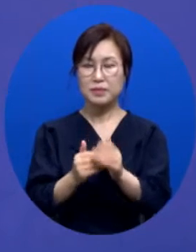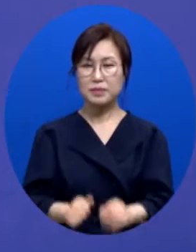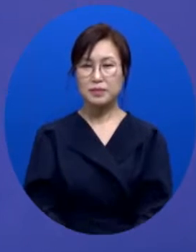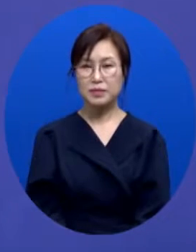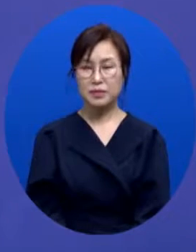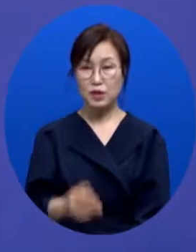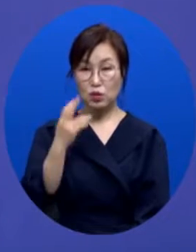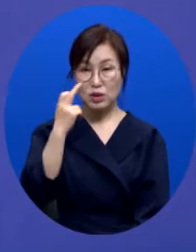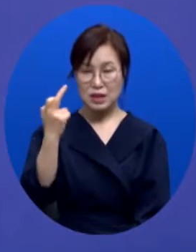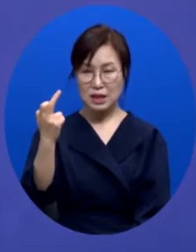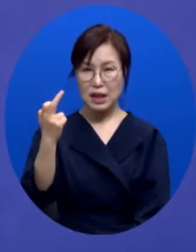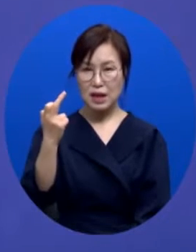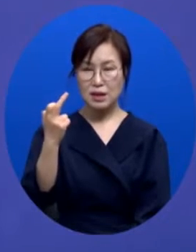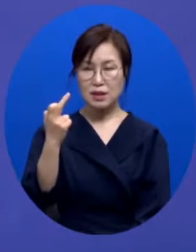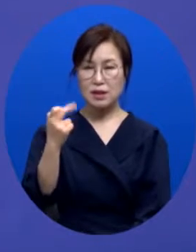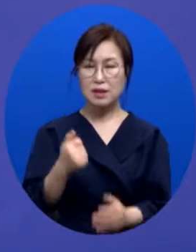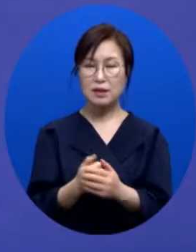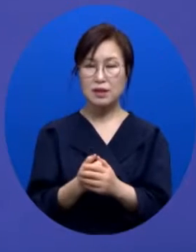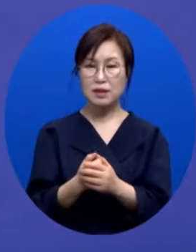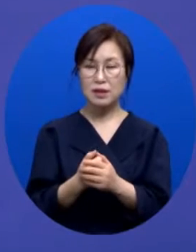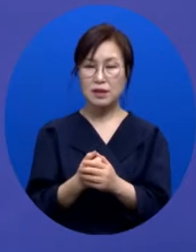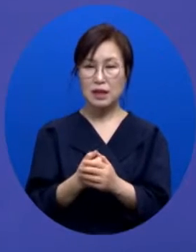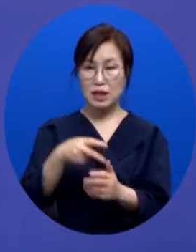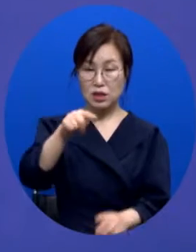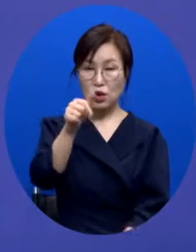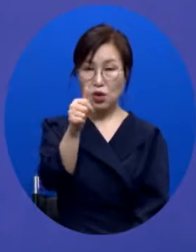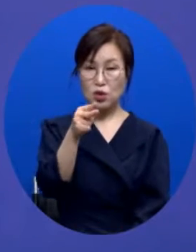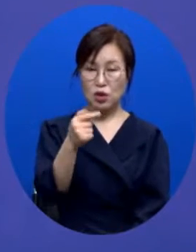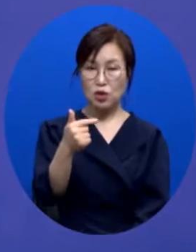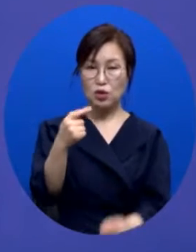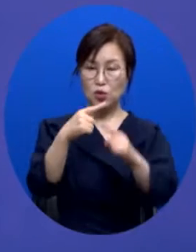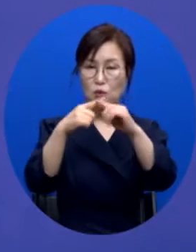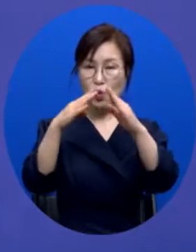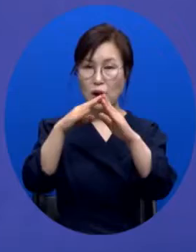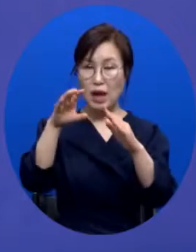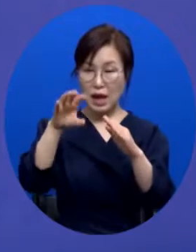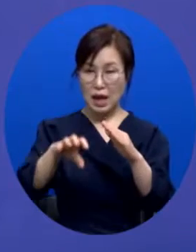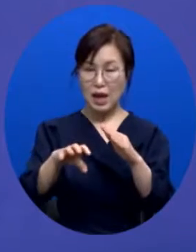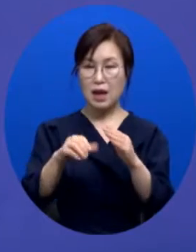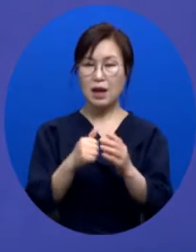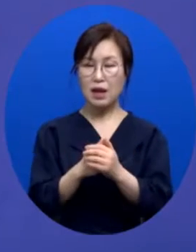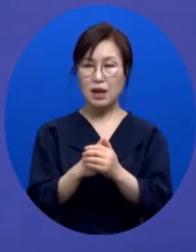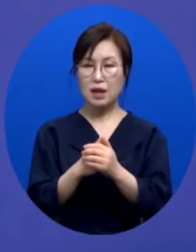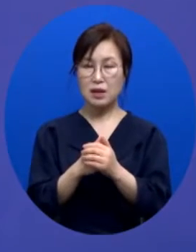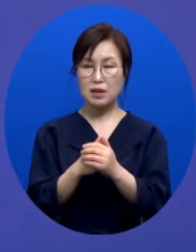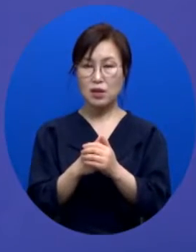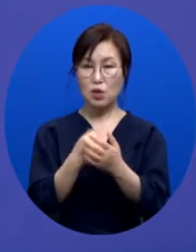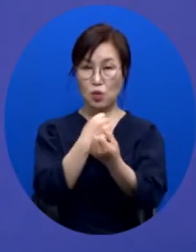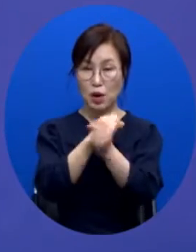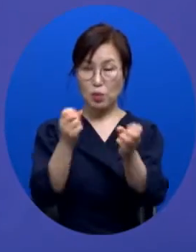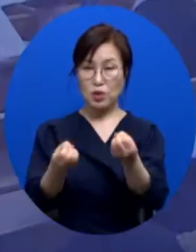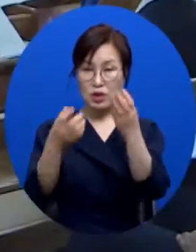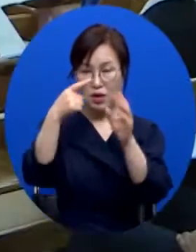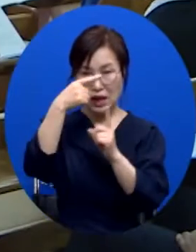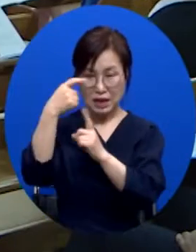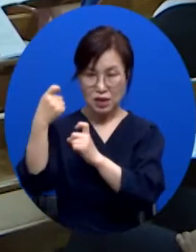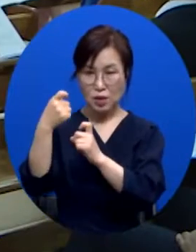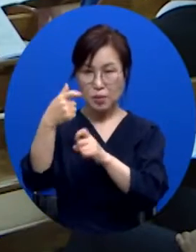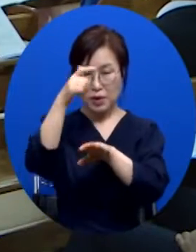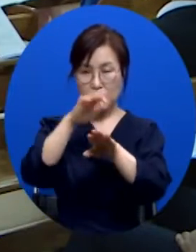울산시 기독교 충만 앞에 가 울산 서영 교회에서 8.15 광복절 기념 굵기로 배를 열었습니다